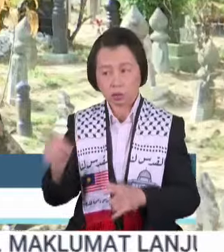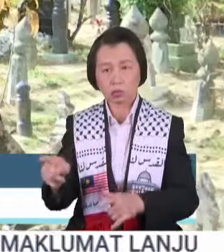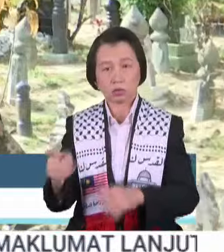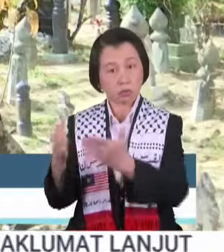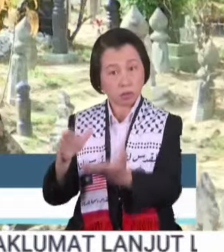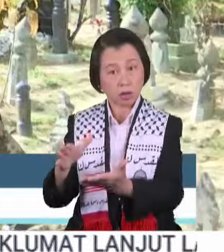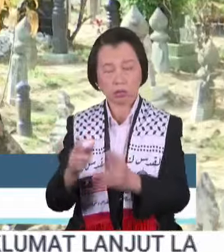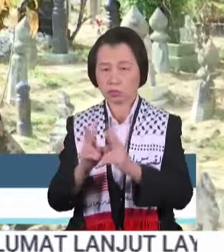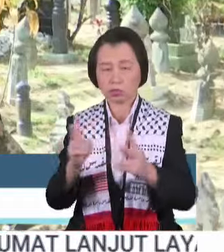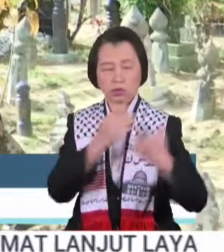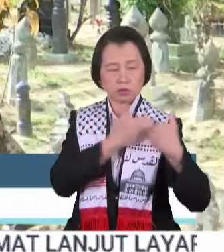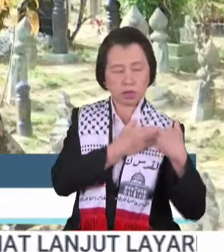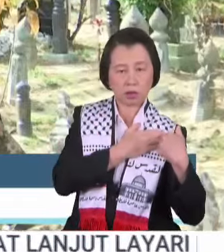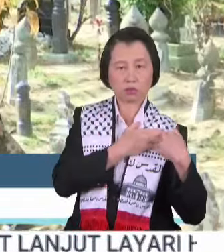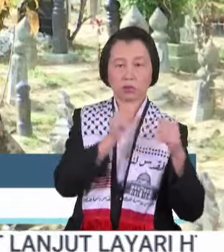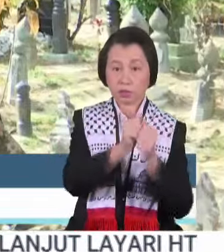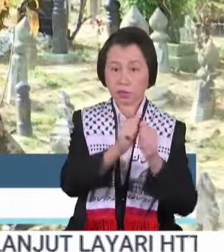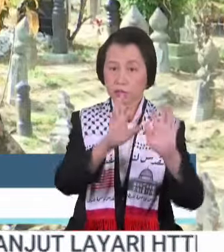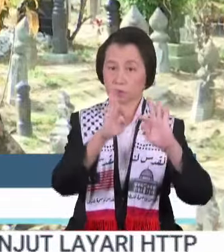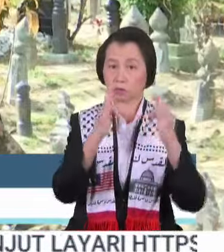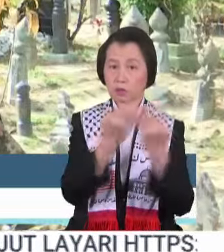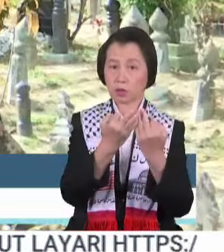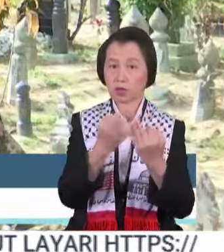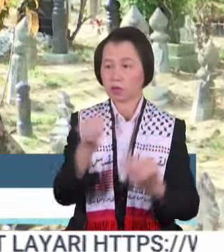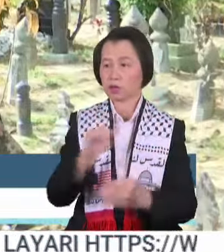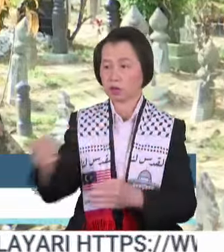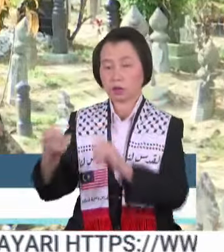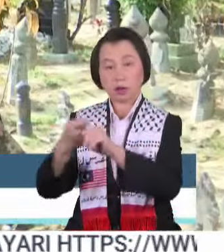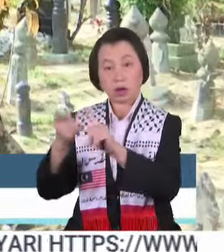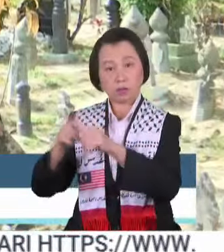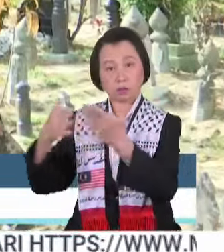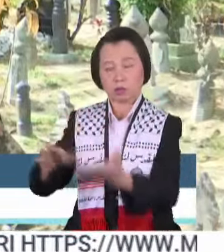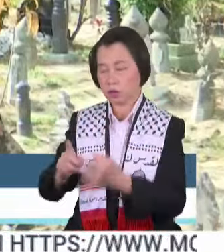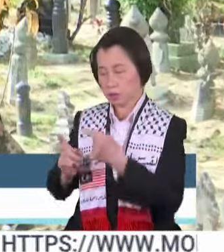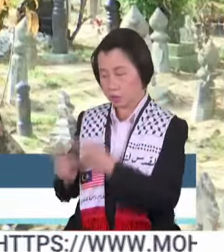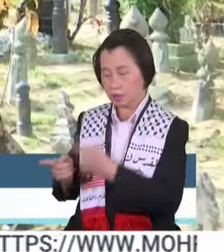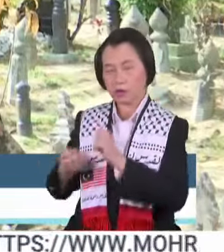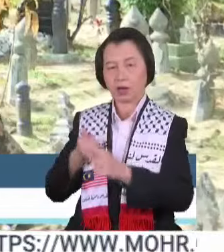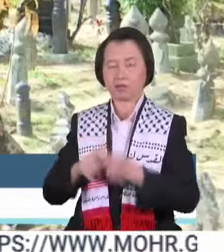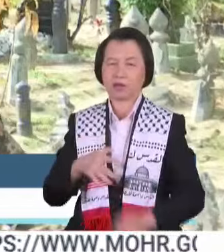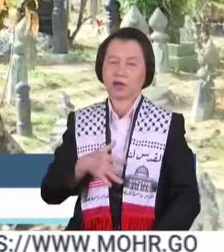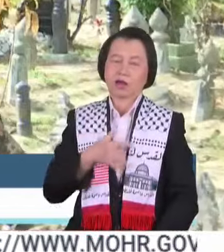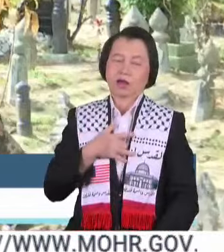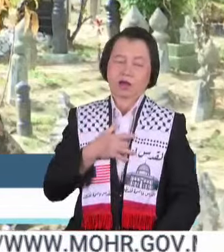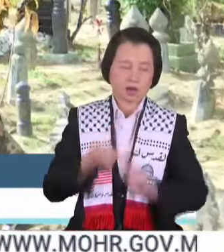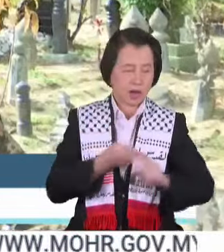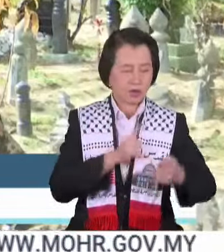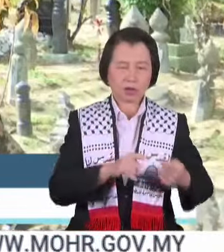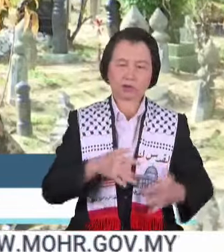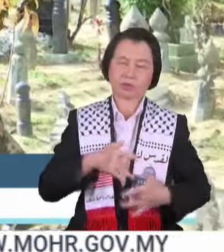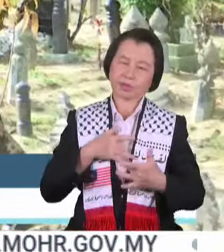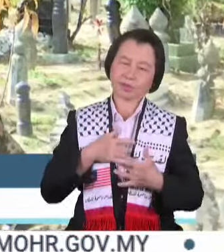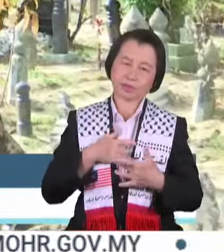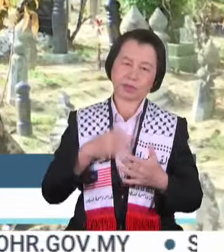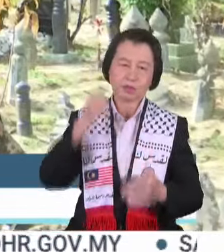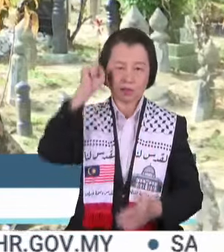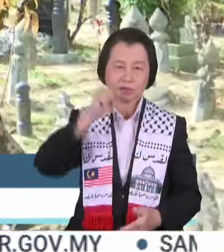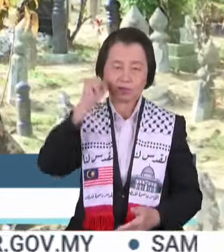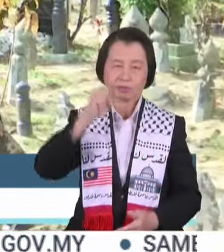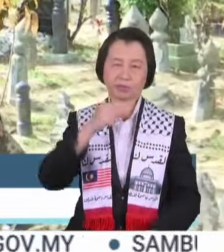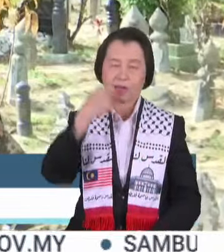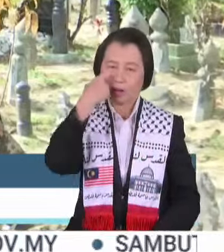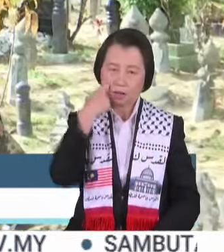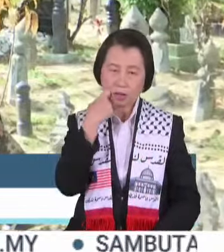dengan keluarga, dan kehilangan itu amat dirasai oleh rakan-rakan juga sanak saudara.